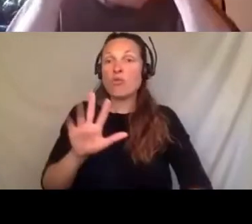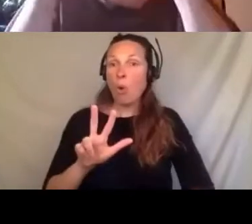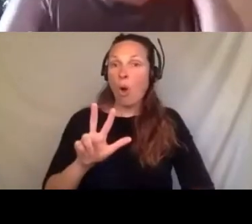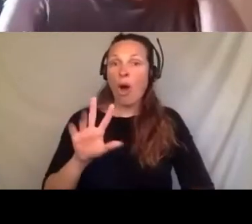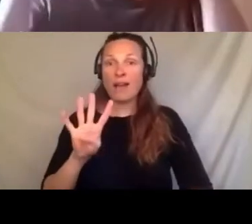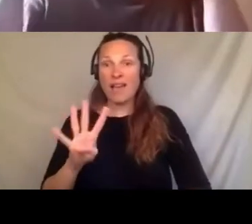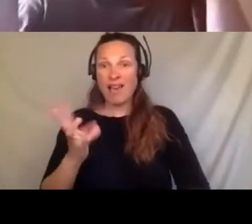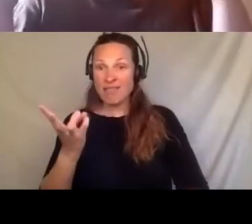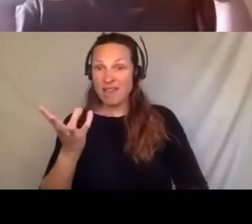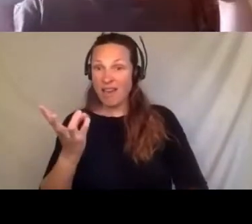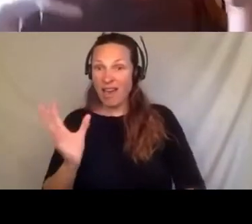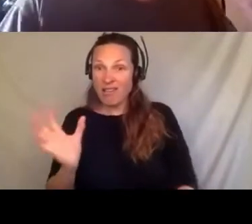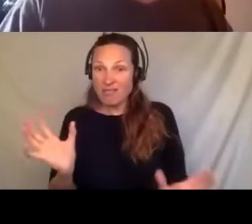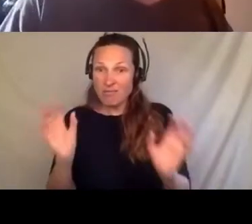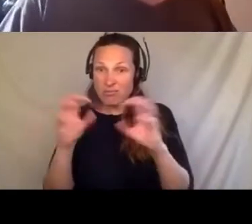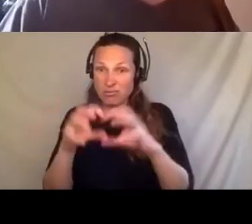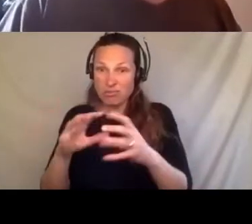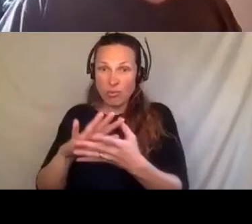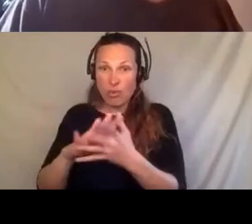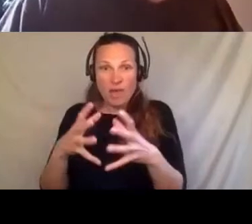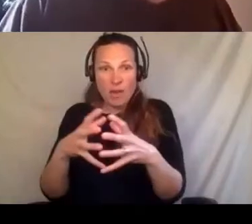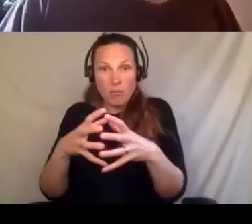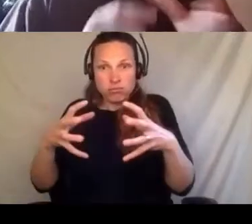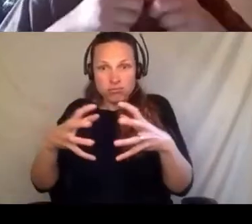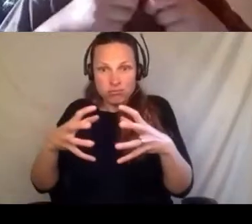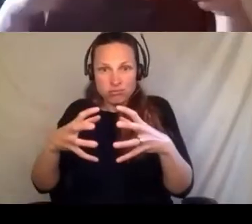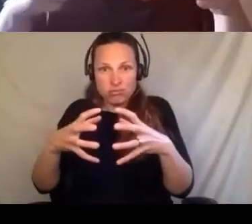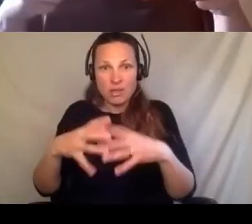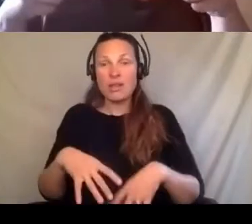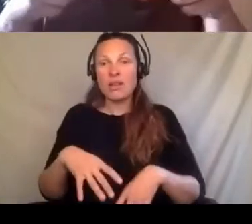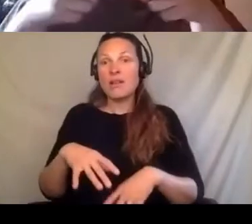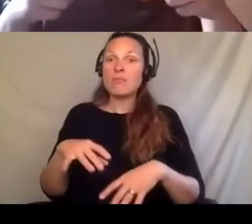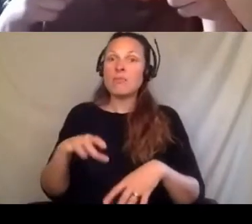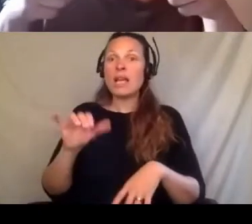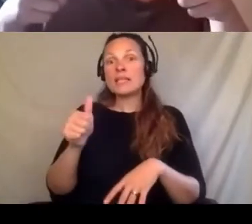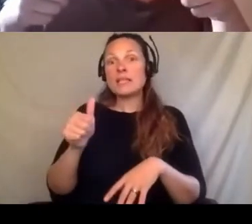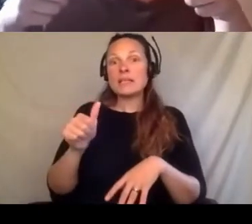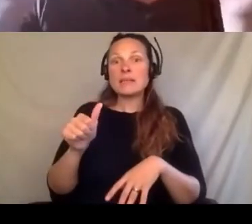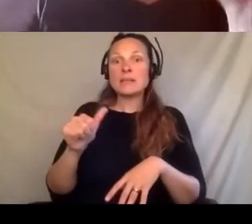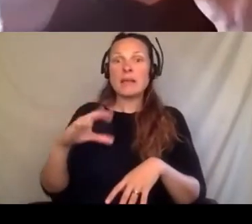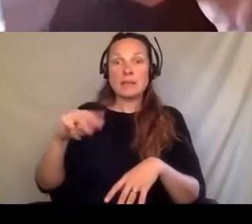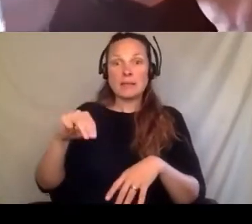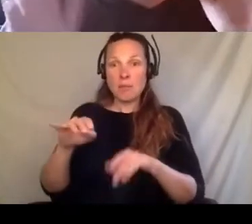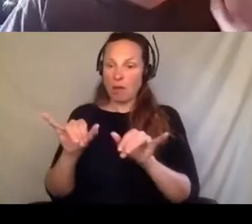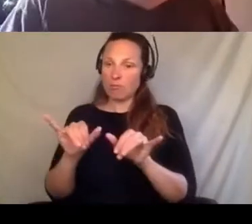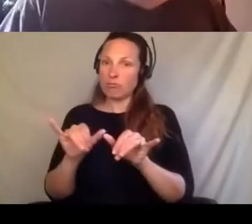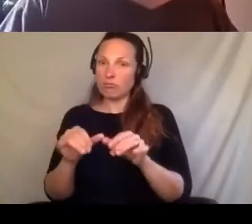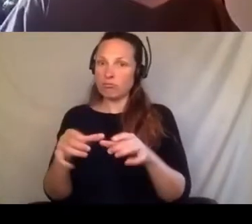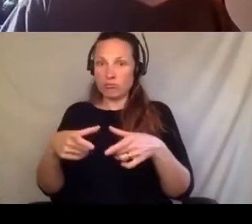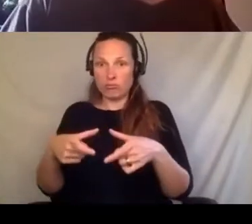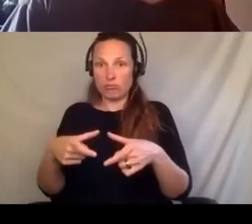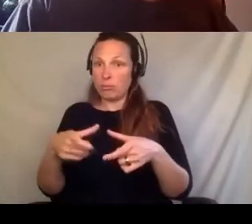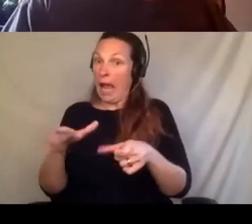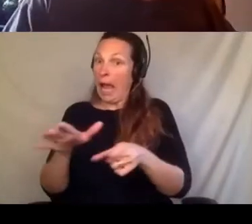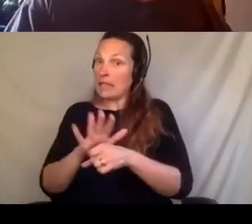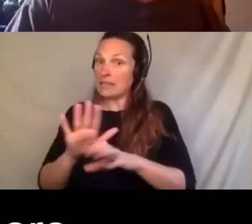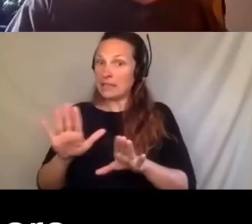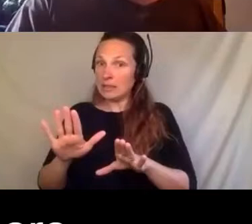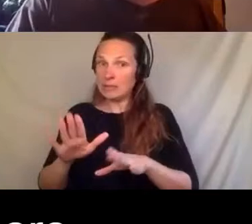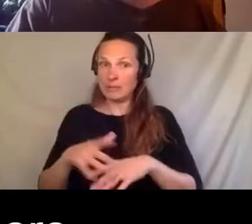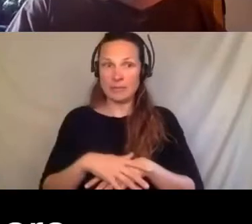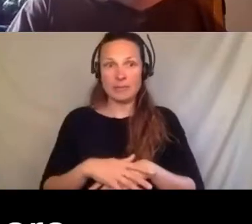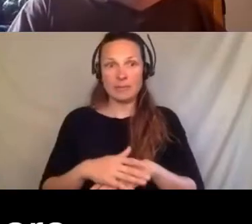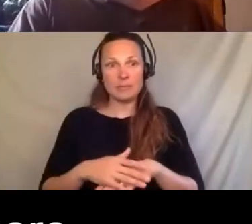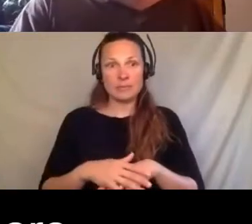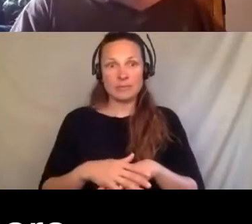va vous faire un beau plant très touffu. Un pot de 10 cm de largeur, ça suffit.